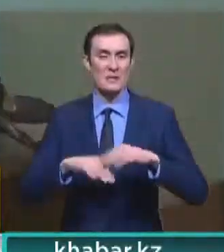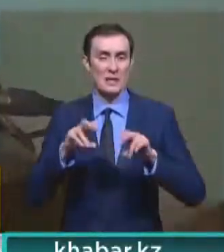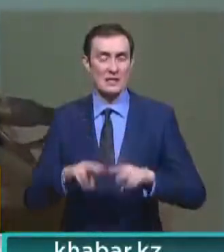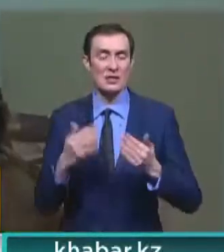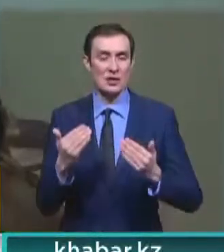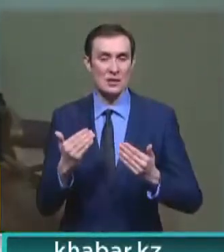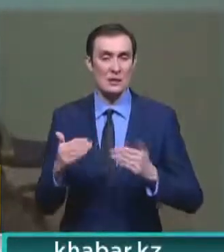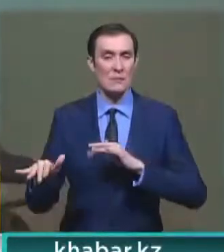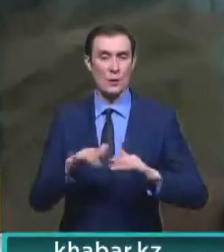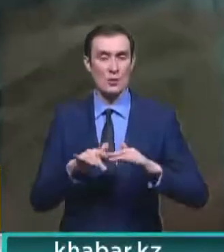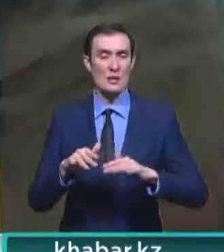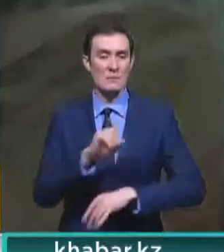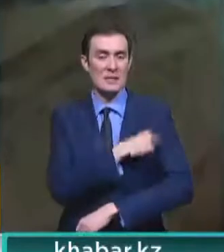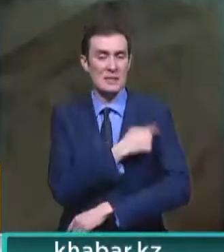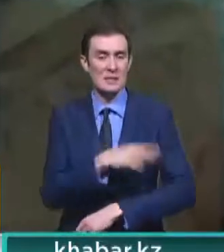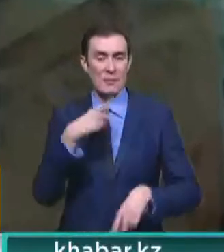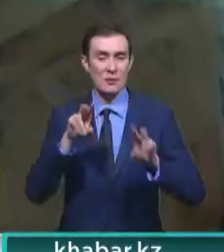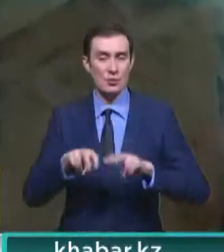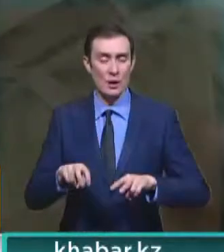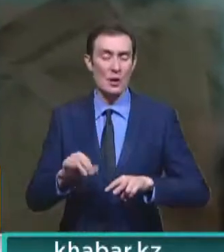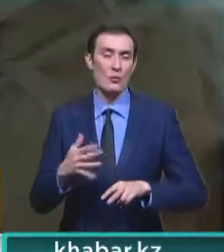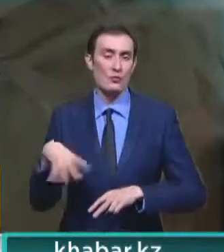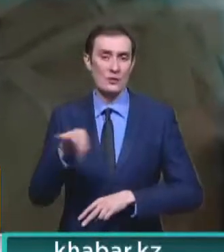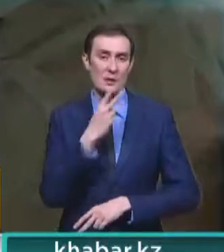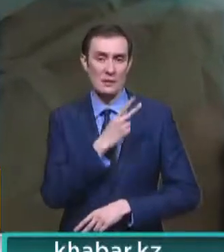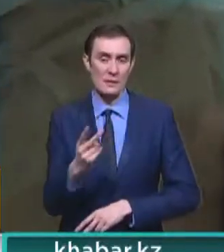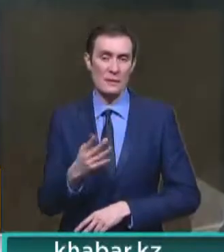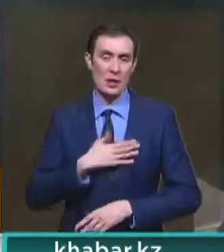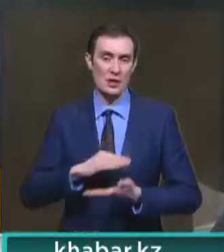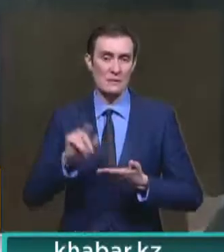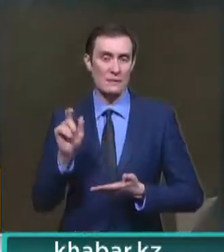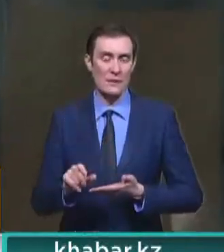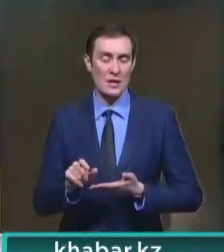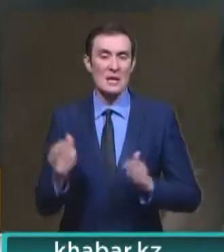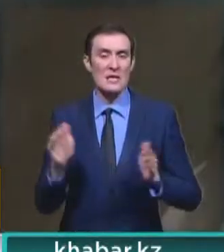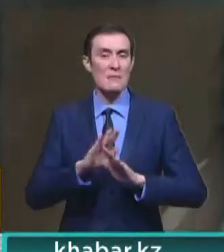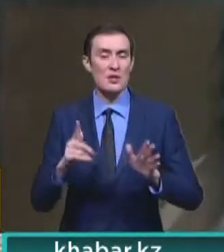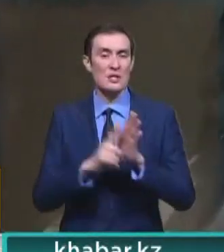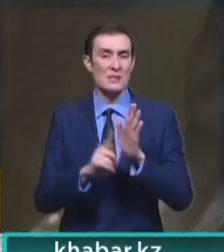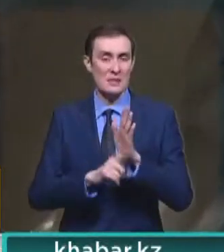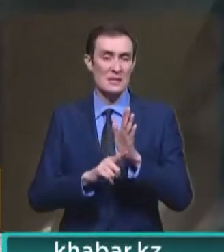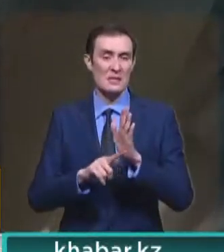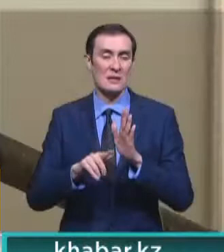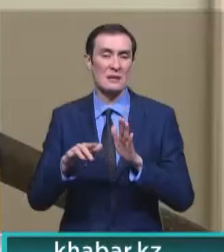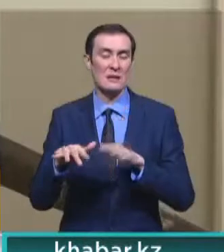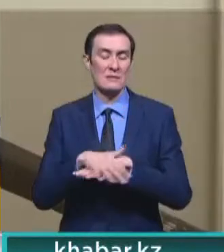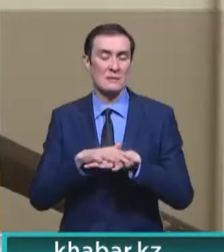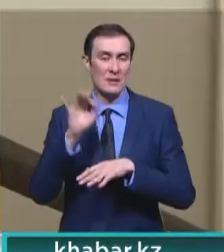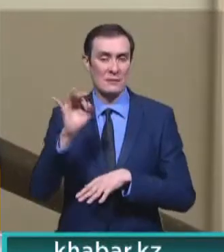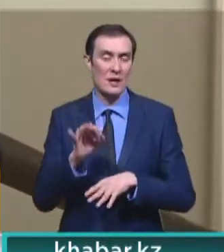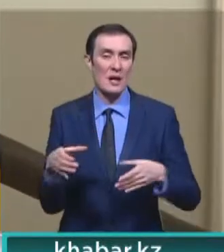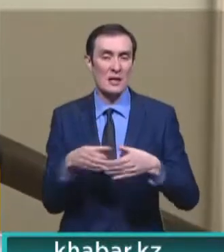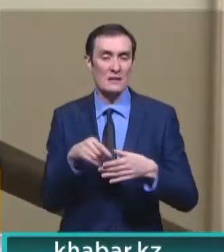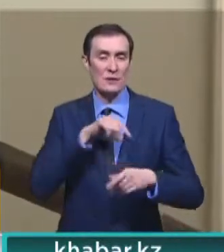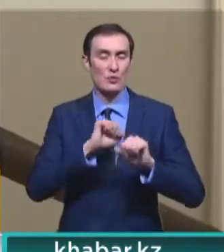времена сейчас проходит медицинская процедура на глазах у всех наших коллег не менее 7 процентов населения должен быть у нас и коллективным термину простой к